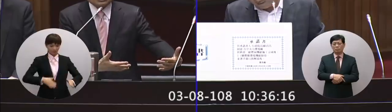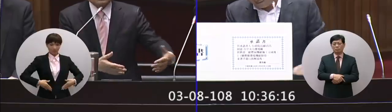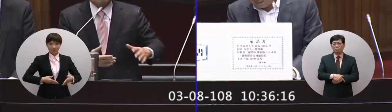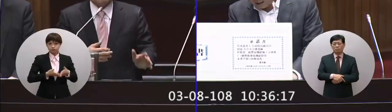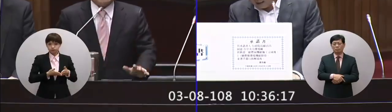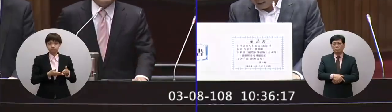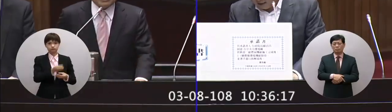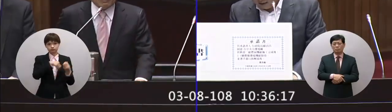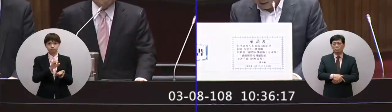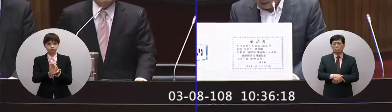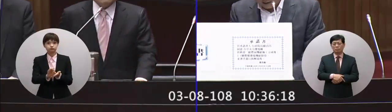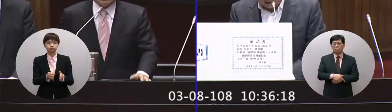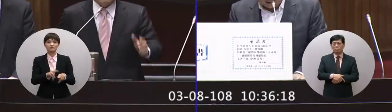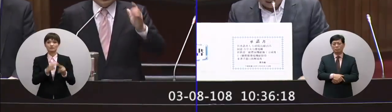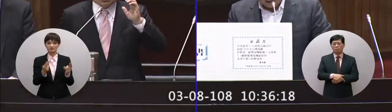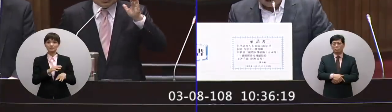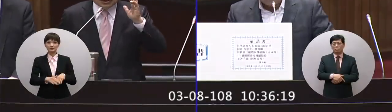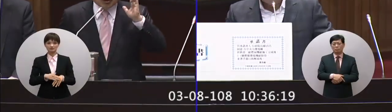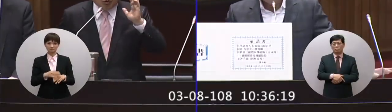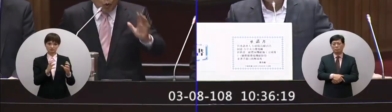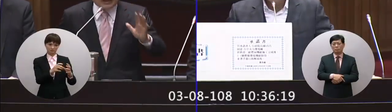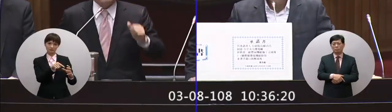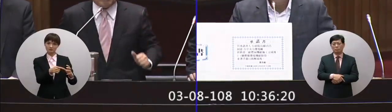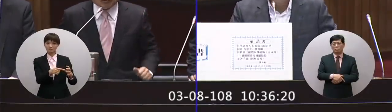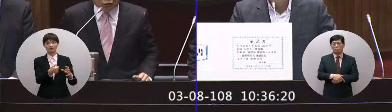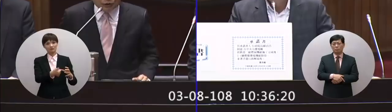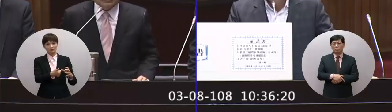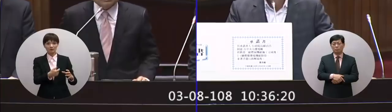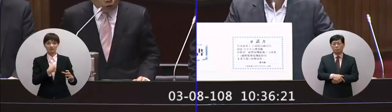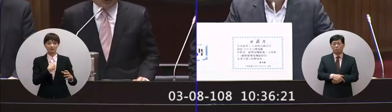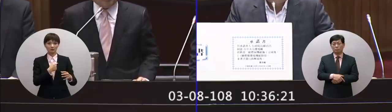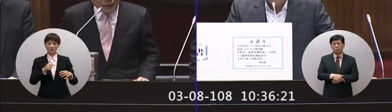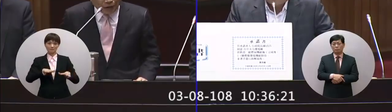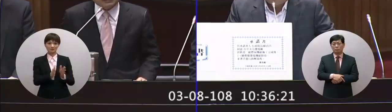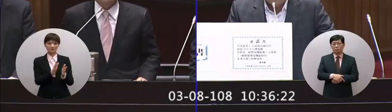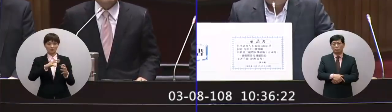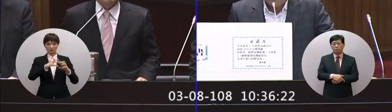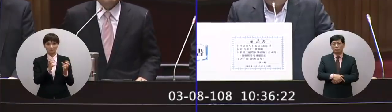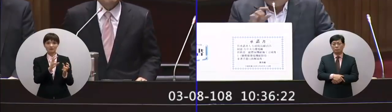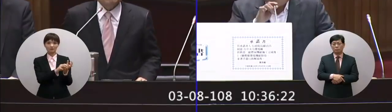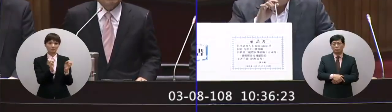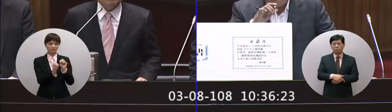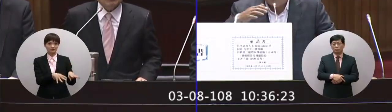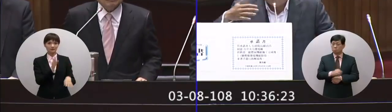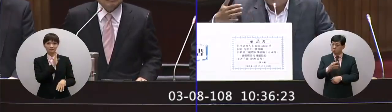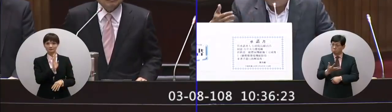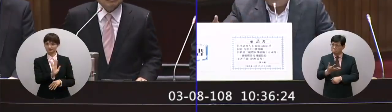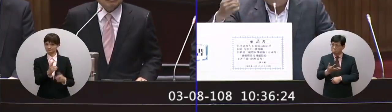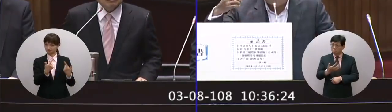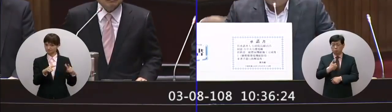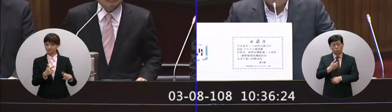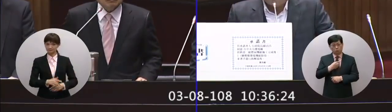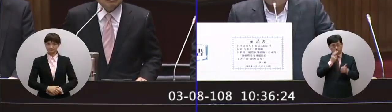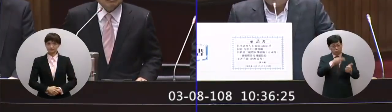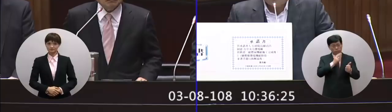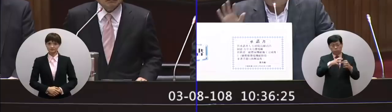好的东西不是把它拆掉，这个也是基于国力的保存，这都有必要的。 为什么我们